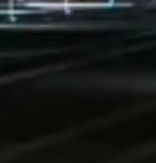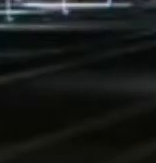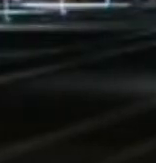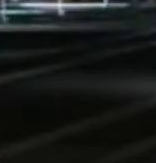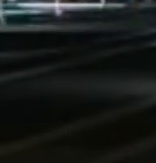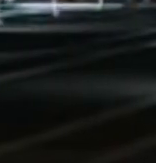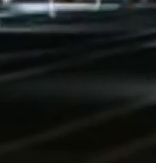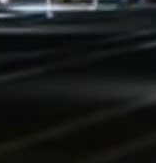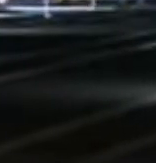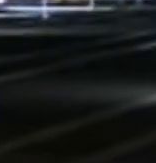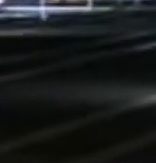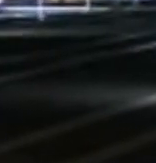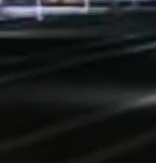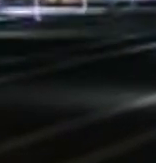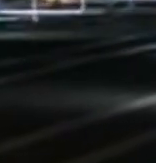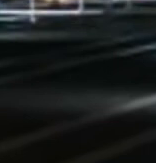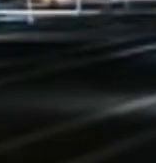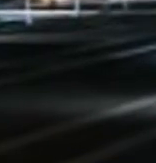מדבר.